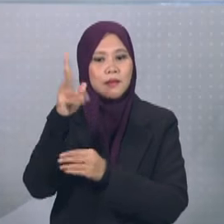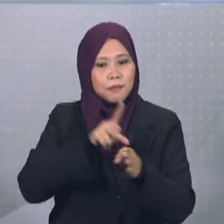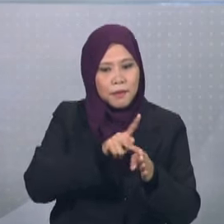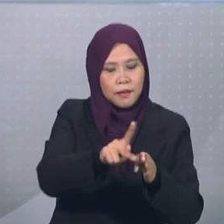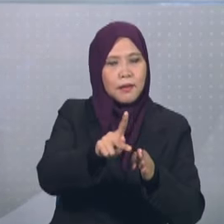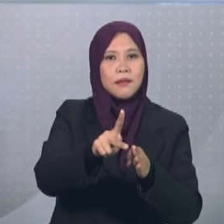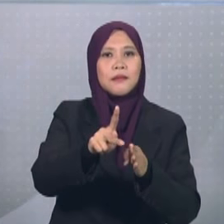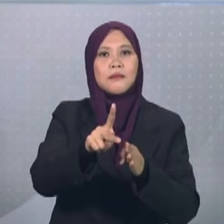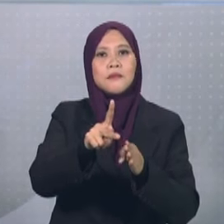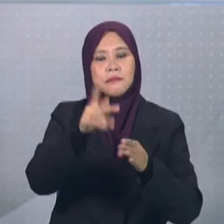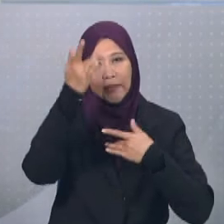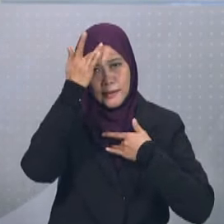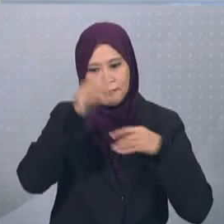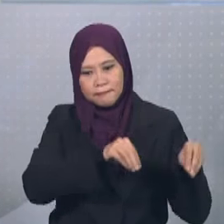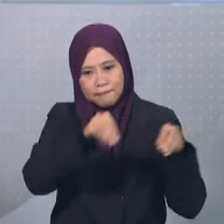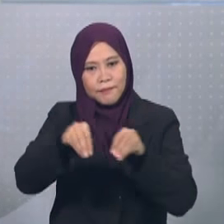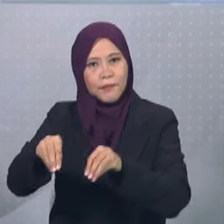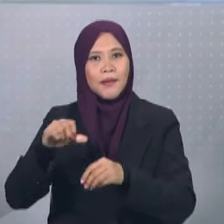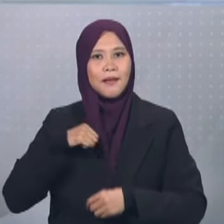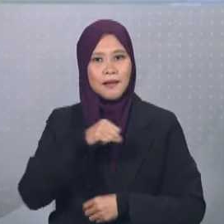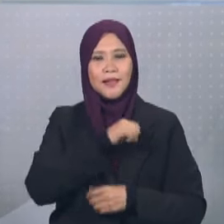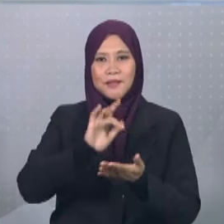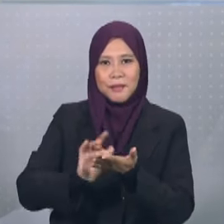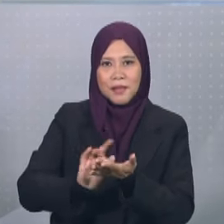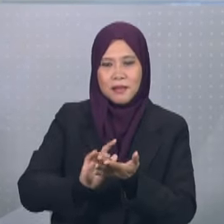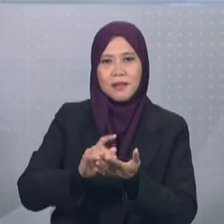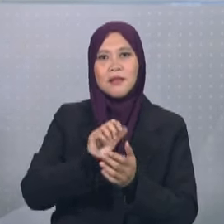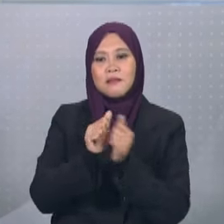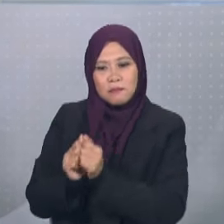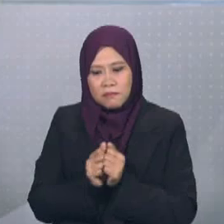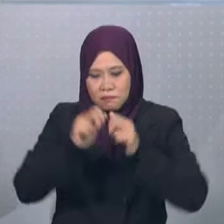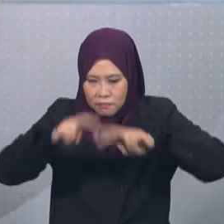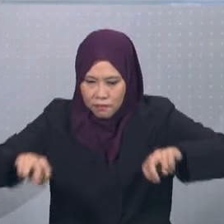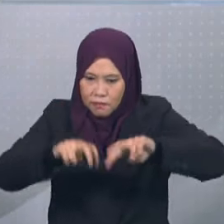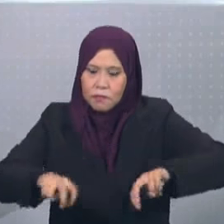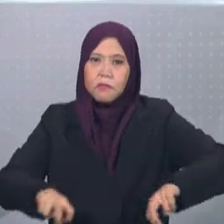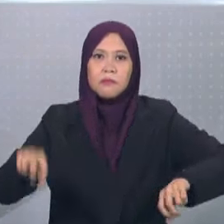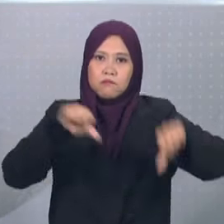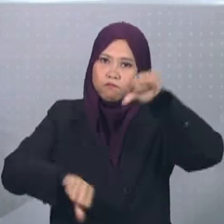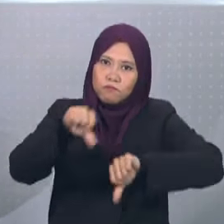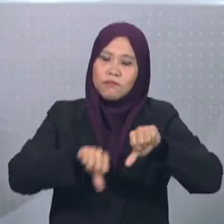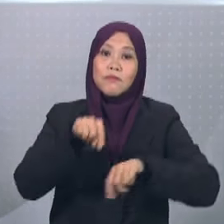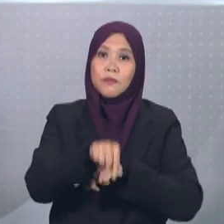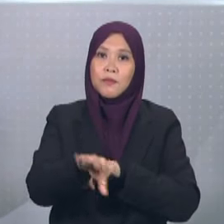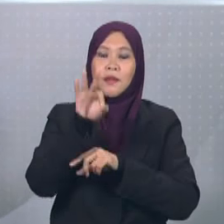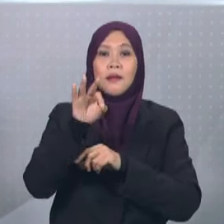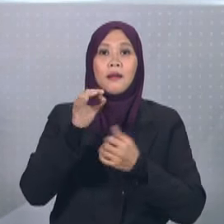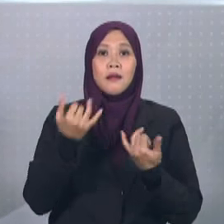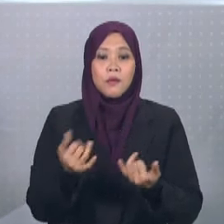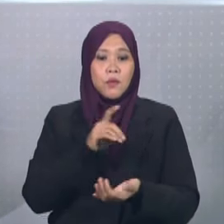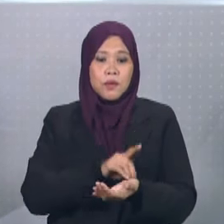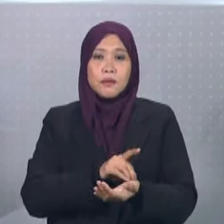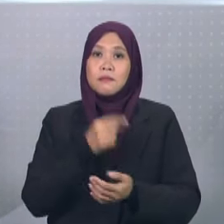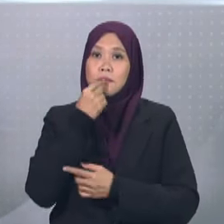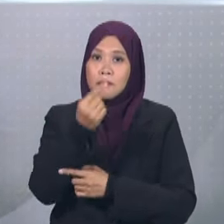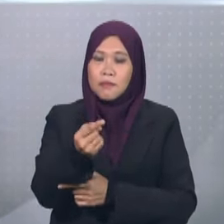perubatan penyakit berjangkit dan ahli farmasi sebagai penyelidik bersama di hospital masing-masing. Dato' Dr. Nur Hisham turut memberi jaminan kaji